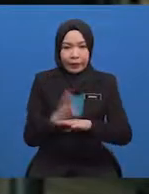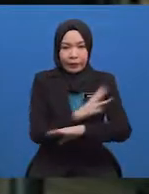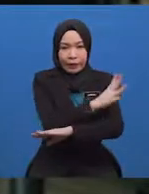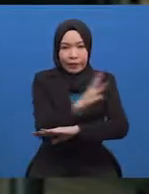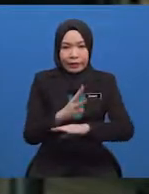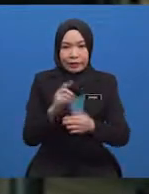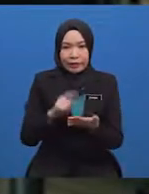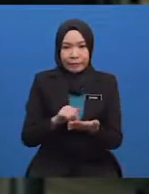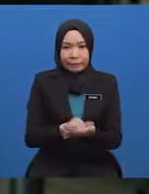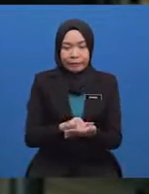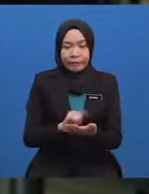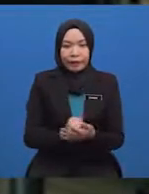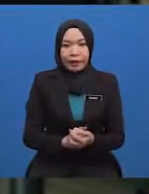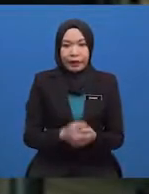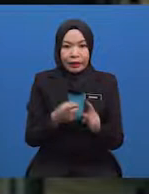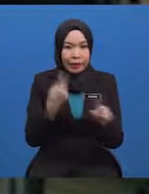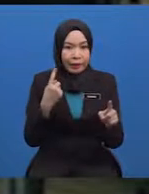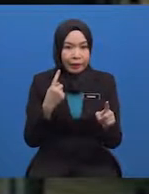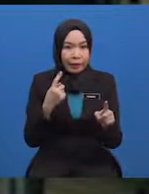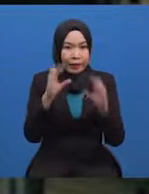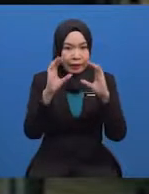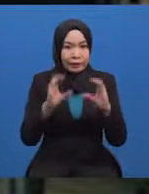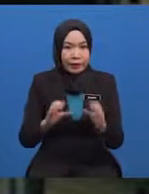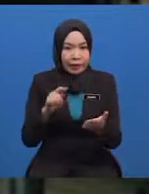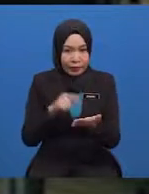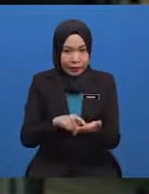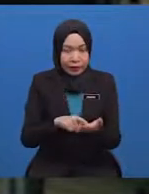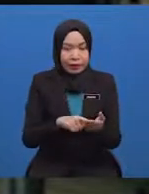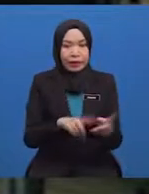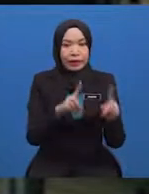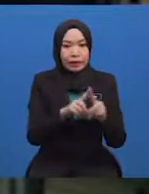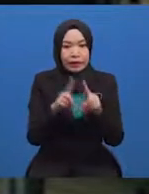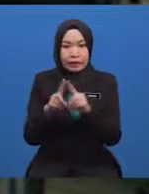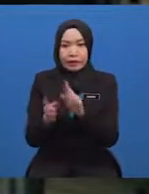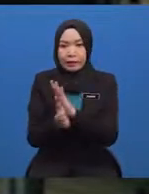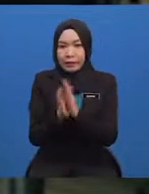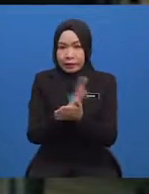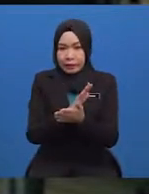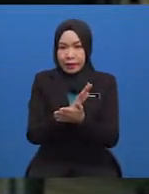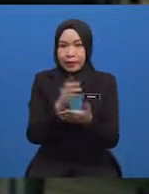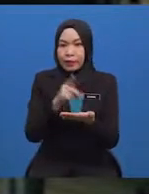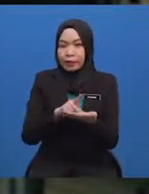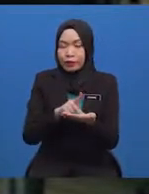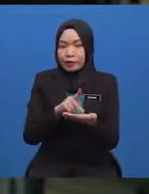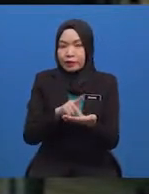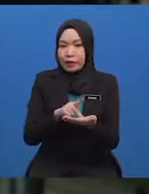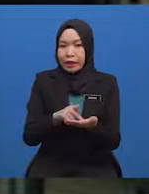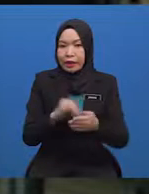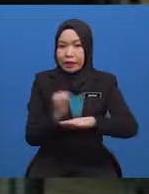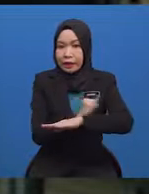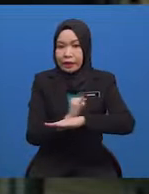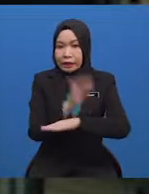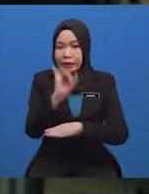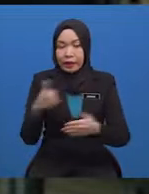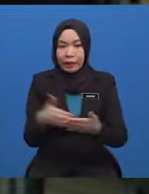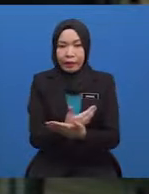Melalui program ini, desa akan menjadi pusat perindustrian yang baru. Pembangunan industri